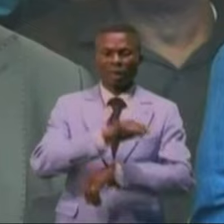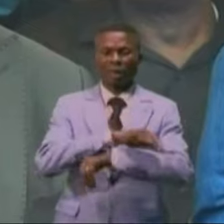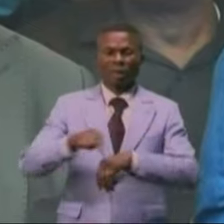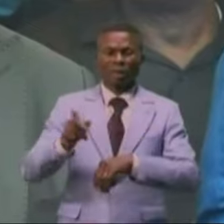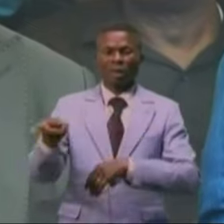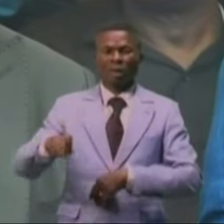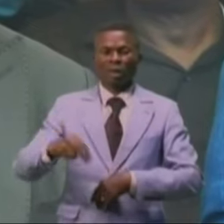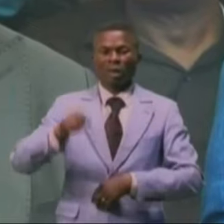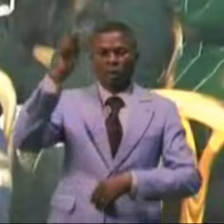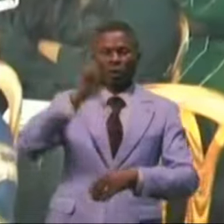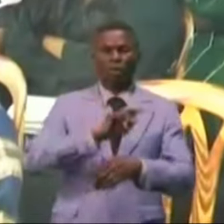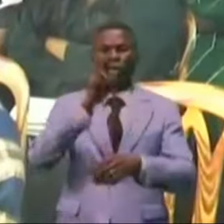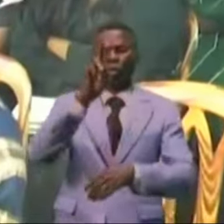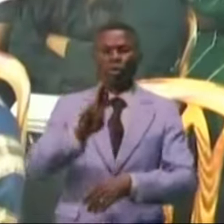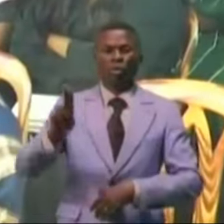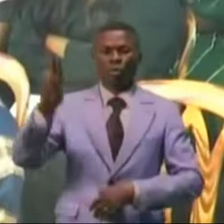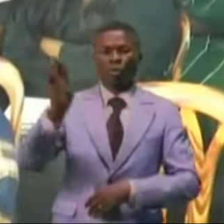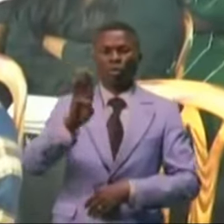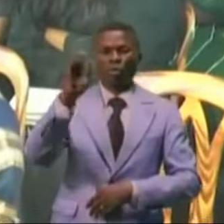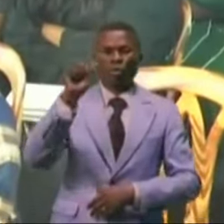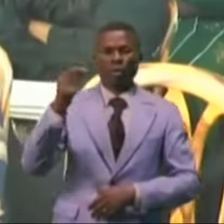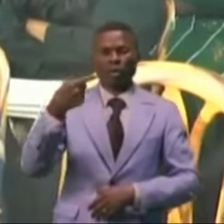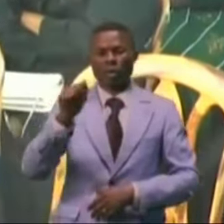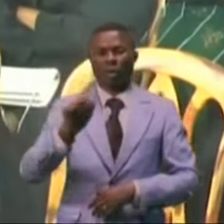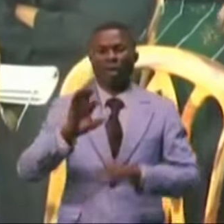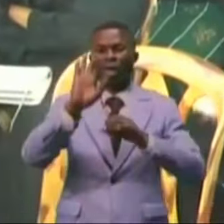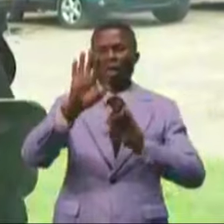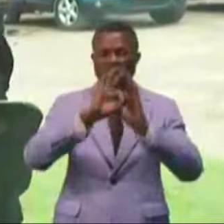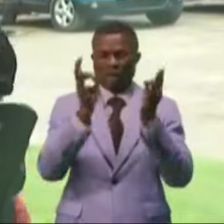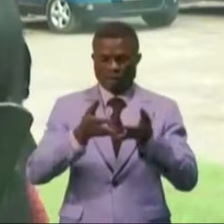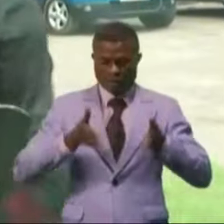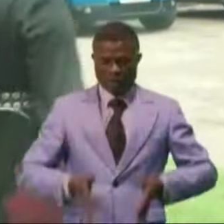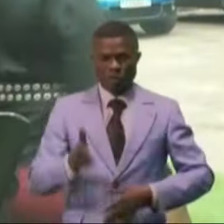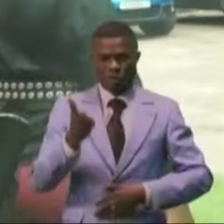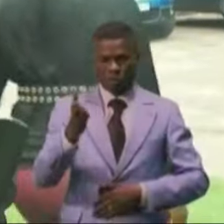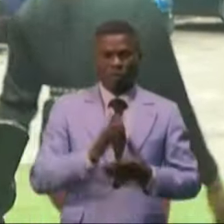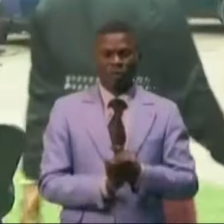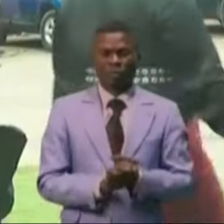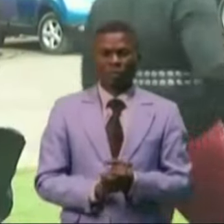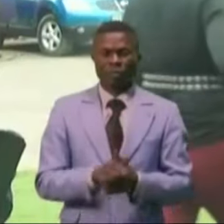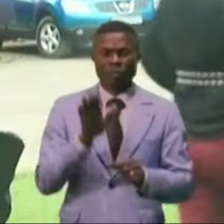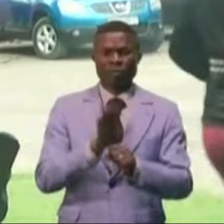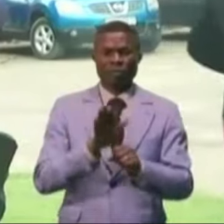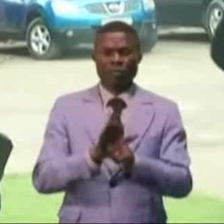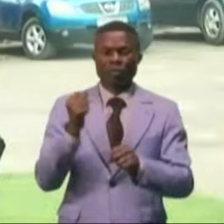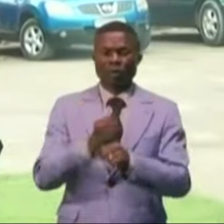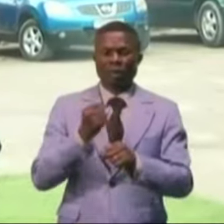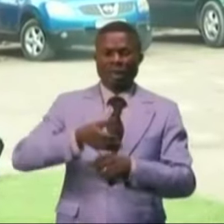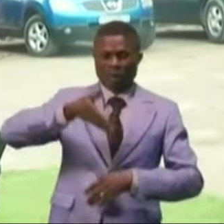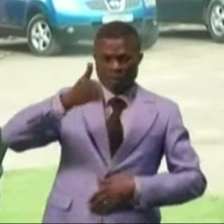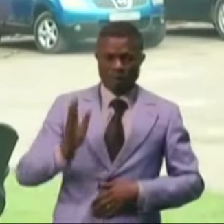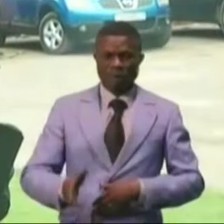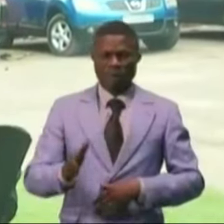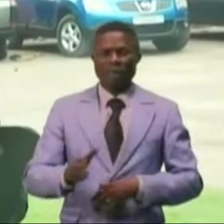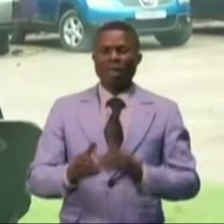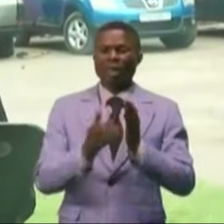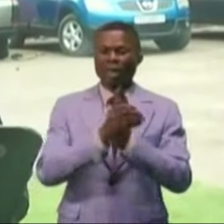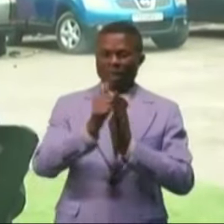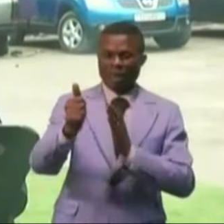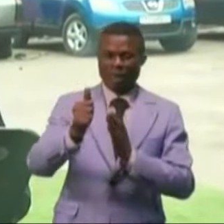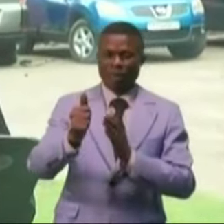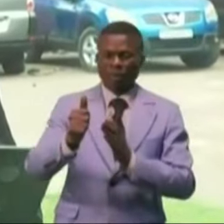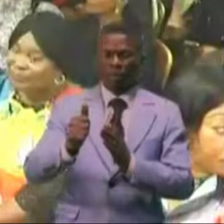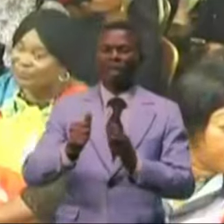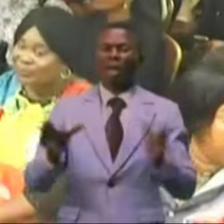du Nord-Ubangi, mais aussi votre famille biologique. Autant de professionnalisme, la gaieté dans la